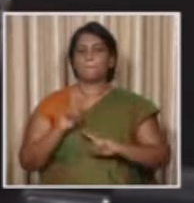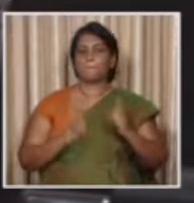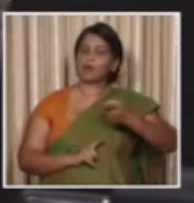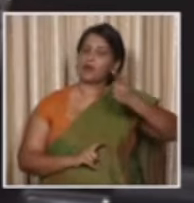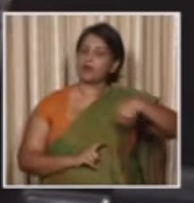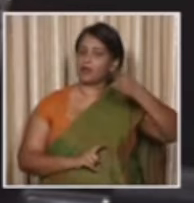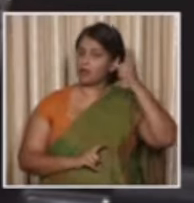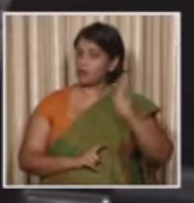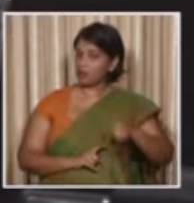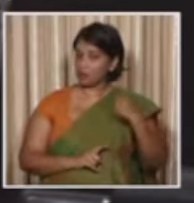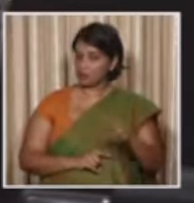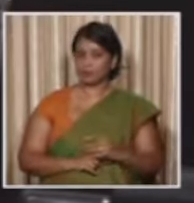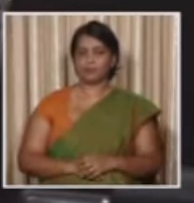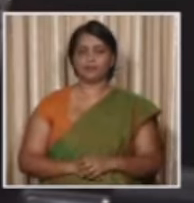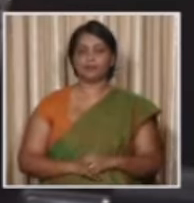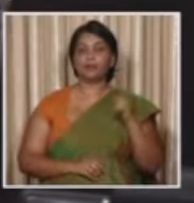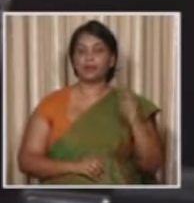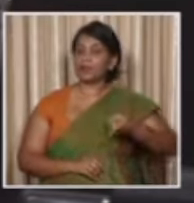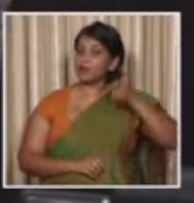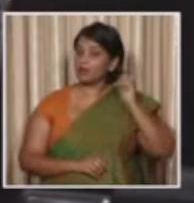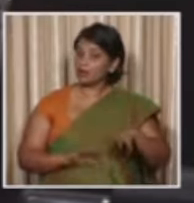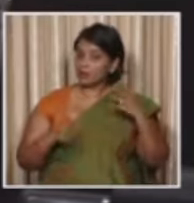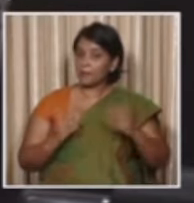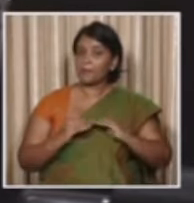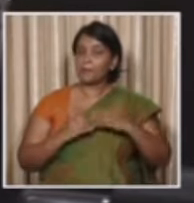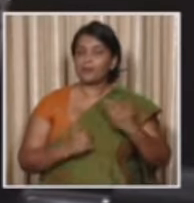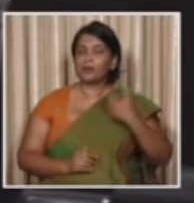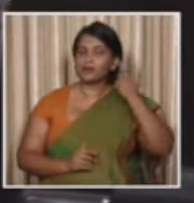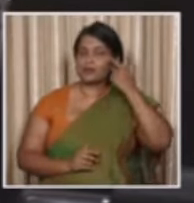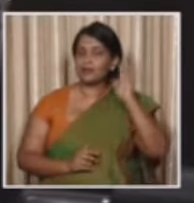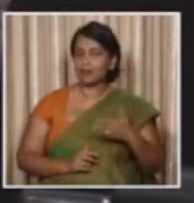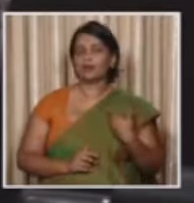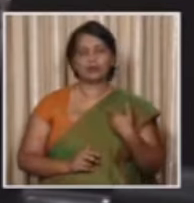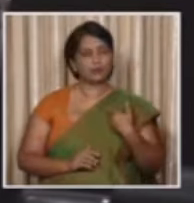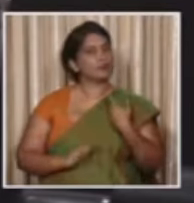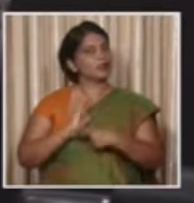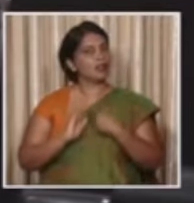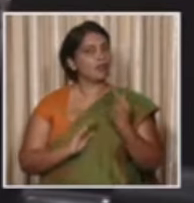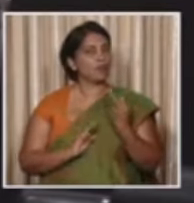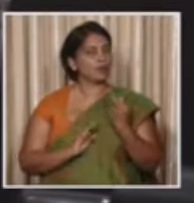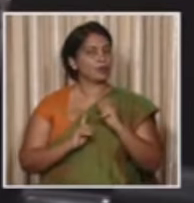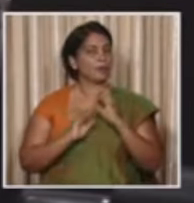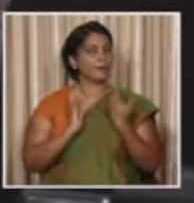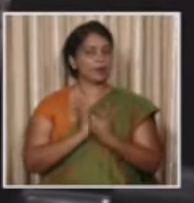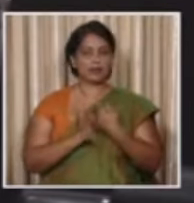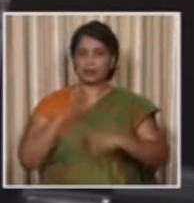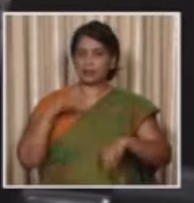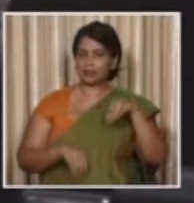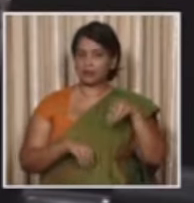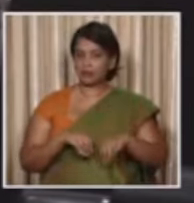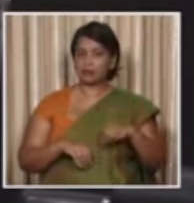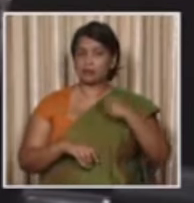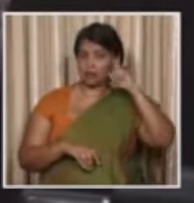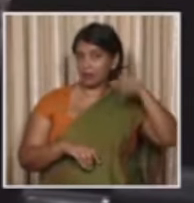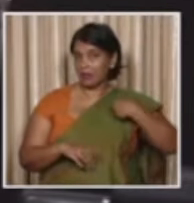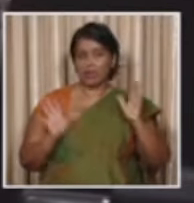ඒක සම්මත කරගනු ලැබුවා. හොඳයි. ඒ සම්මත කරගත්තට පස්සේ අපි බලාපොරොත්තු වුණා මේ රටේ මූල්‍ය ප්‍රතිපත්තිය දේශපාලනඥයන්ට ඕන